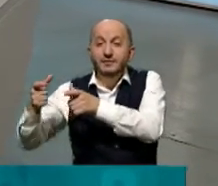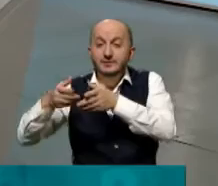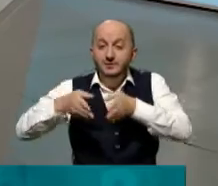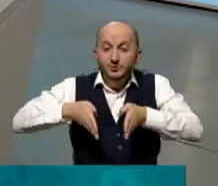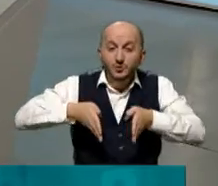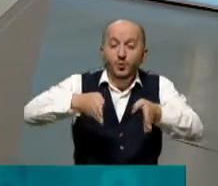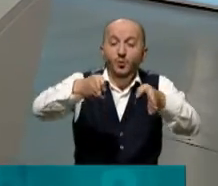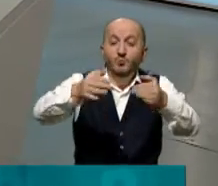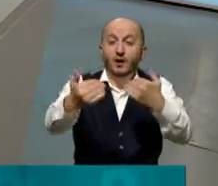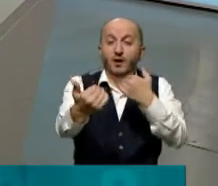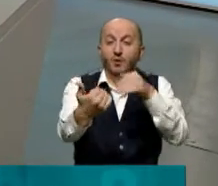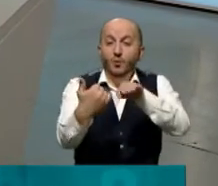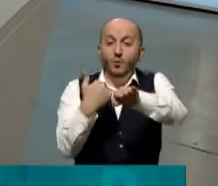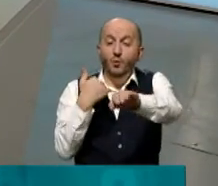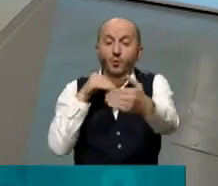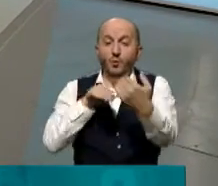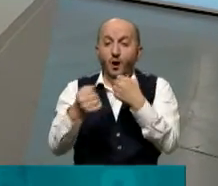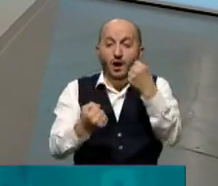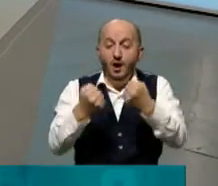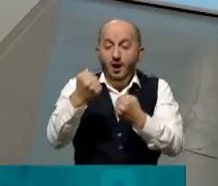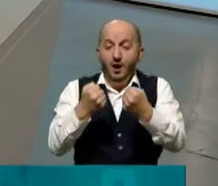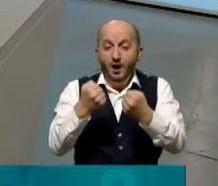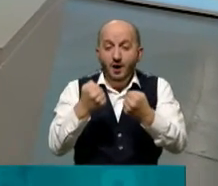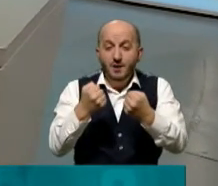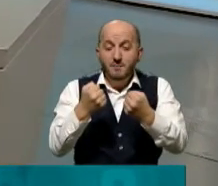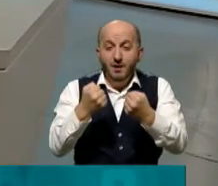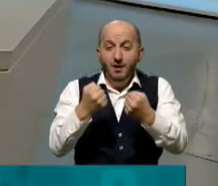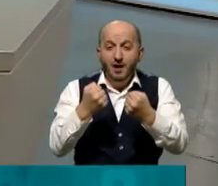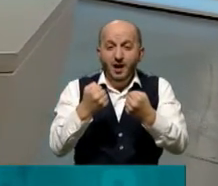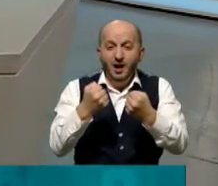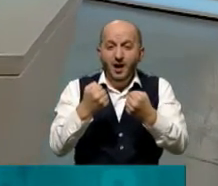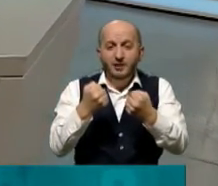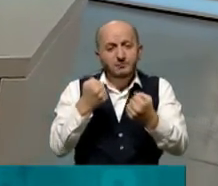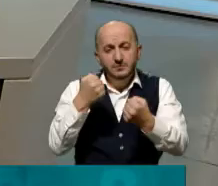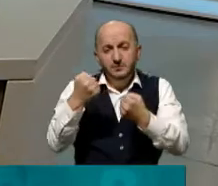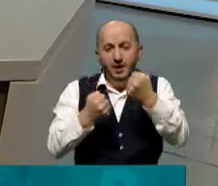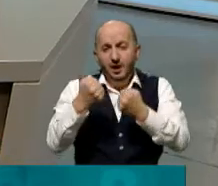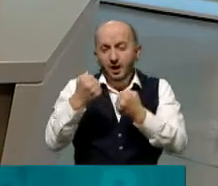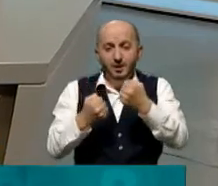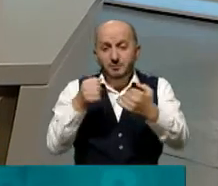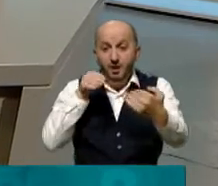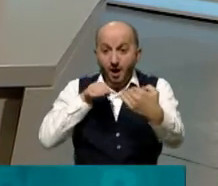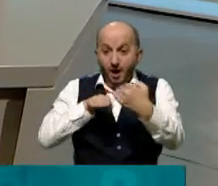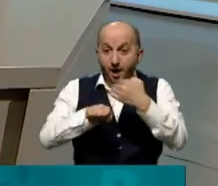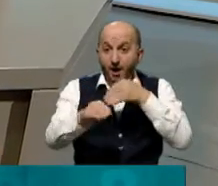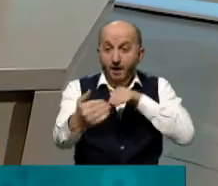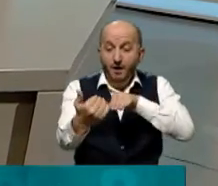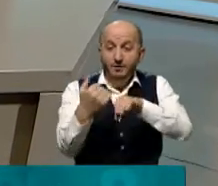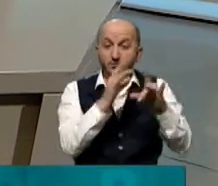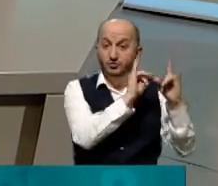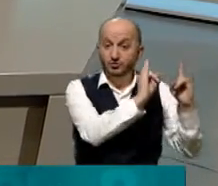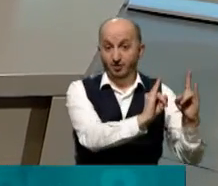önünden geçen, bak oraya, önünden geçen taksiler, otomobiller var.